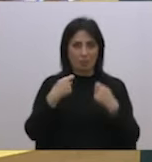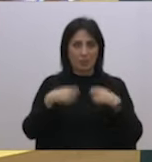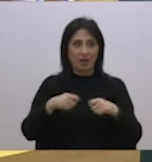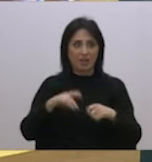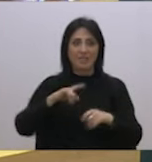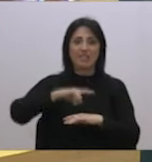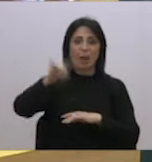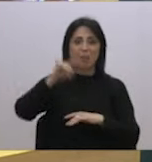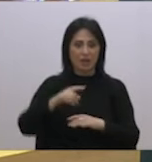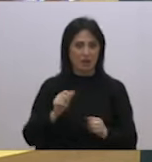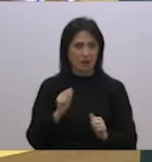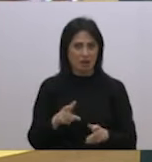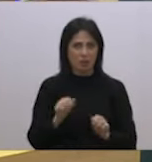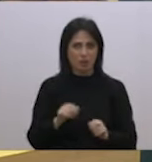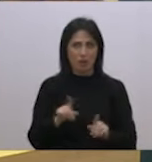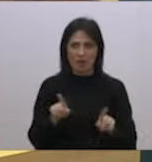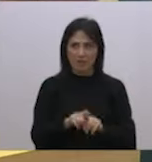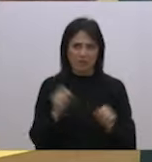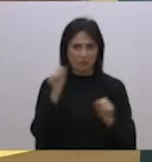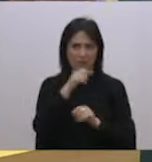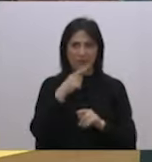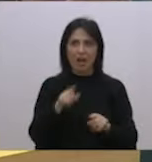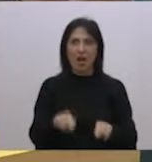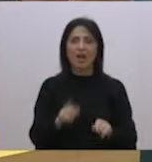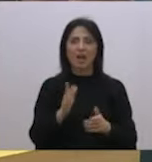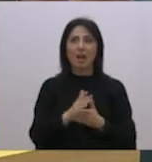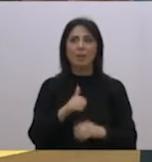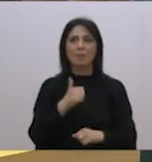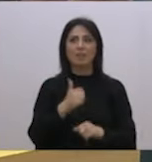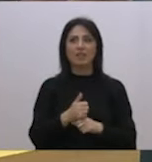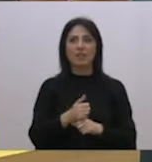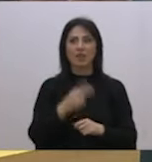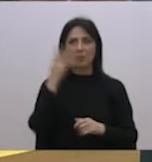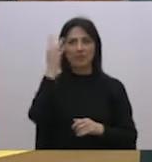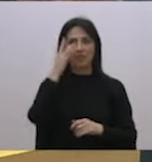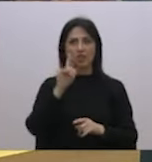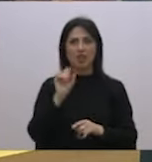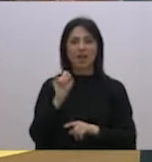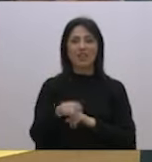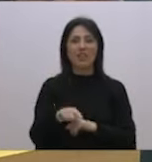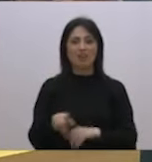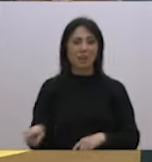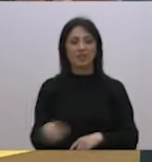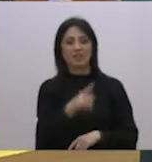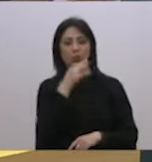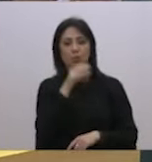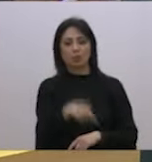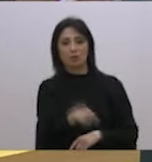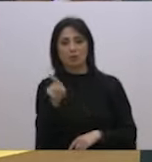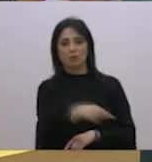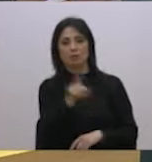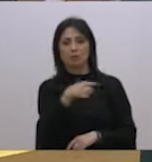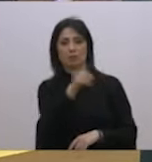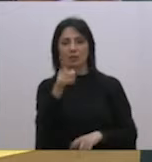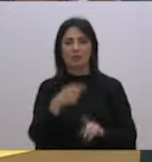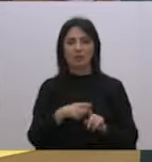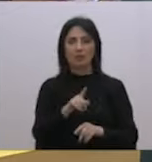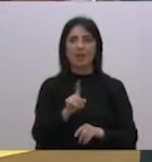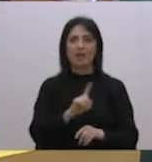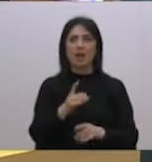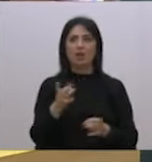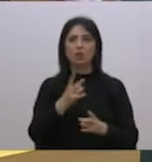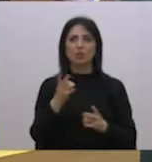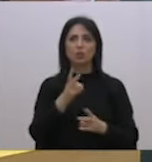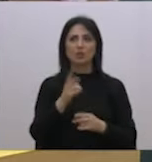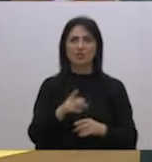șeile. Magra, magra, riți, dau al meciul, levă romi, ca să-ți dau aleva, crovina tu, ragața una cu ase, se, ragața una